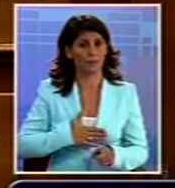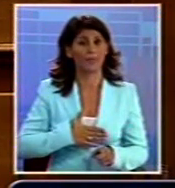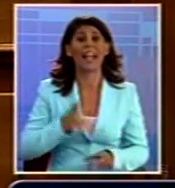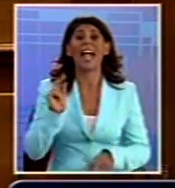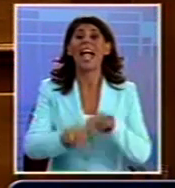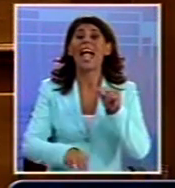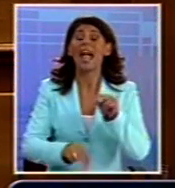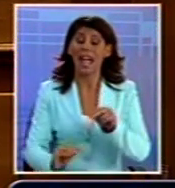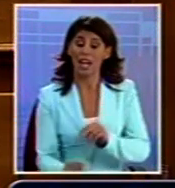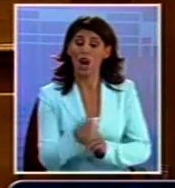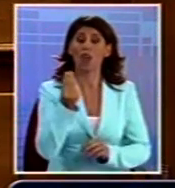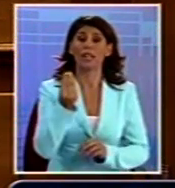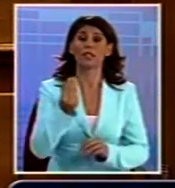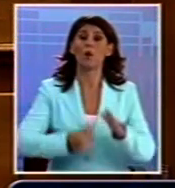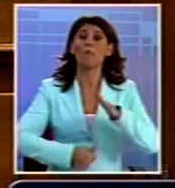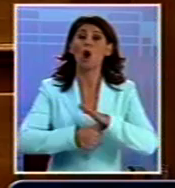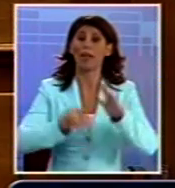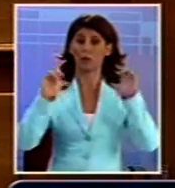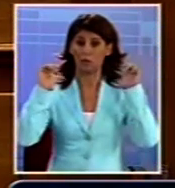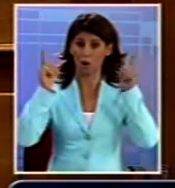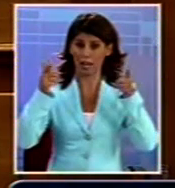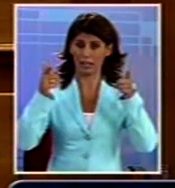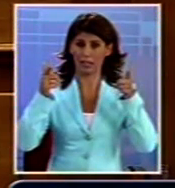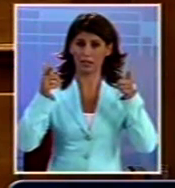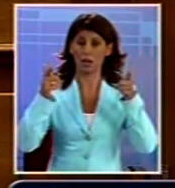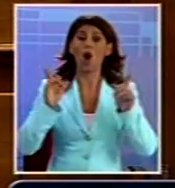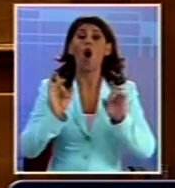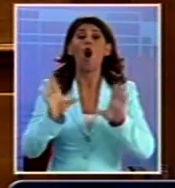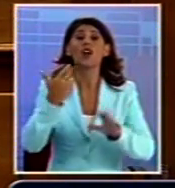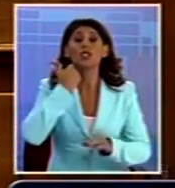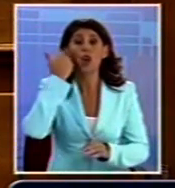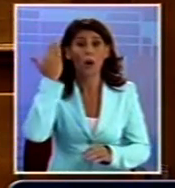τις εκλογές του Προέδρου της Δημοκρατίας, χωρίς ντροπή